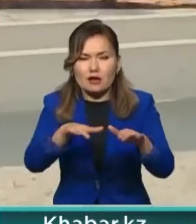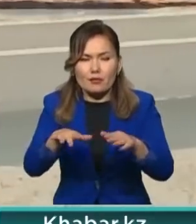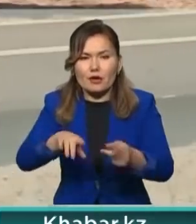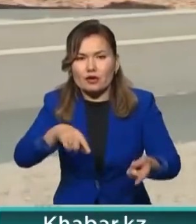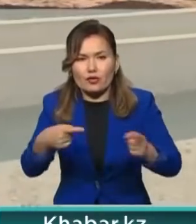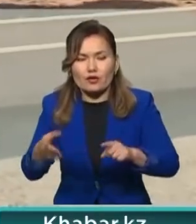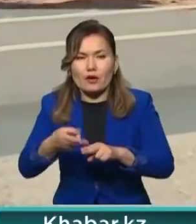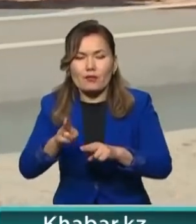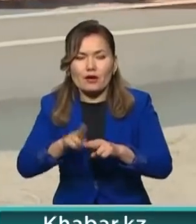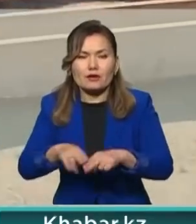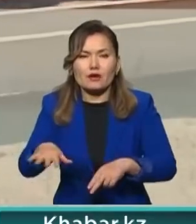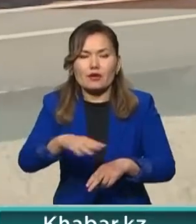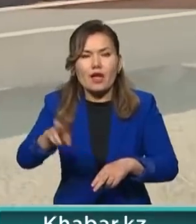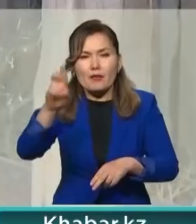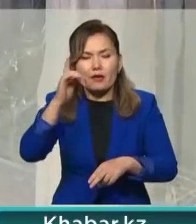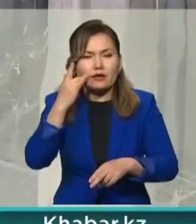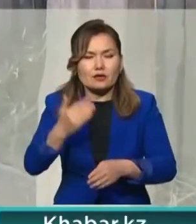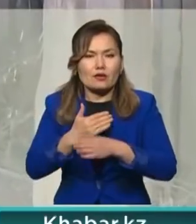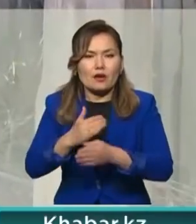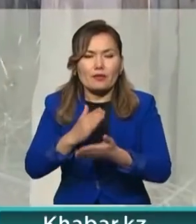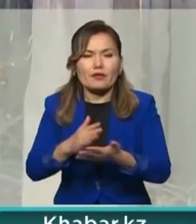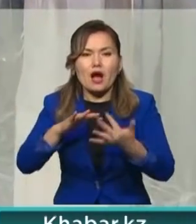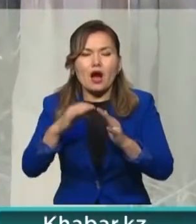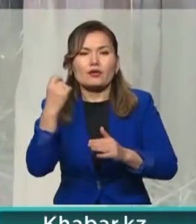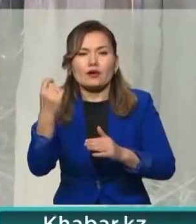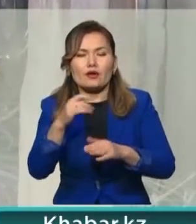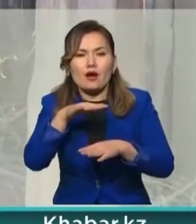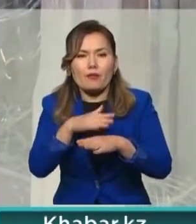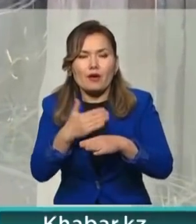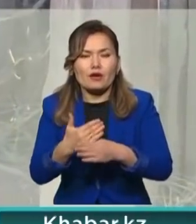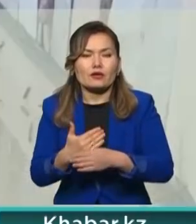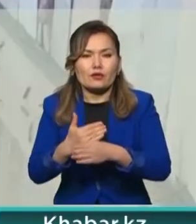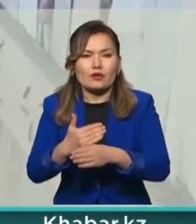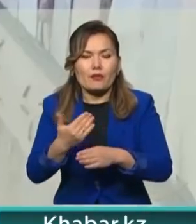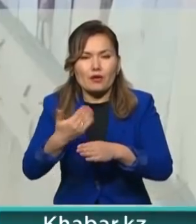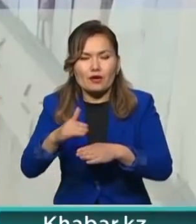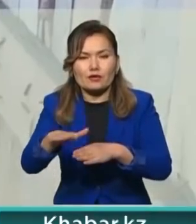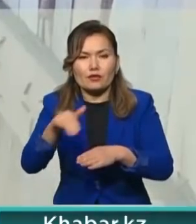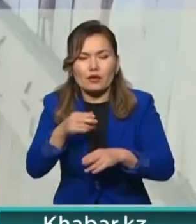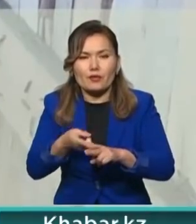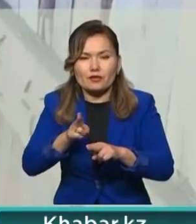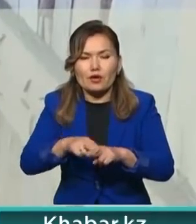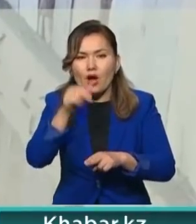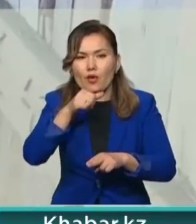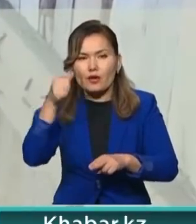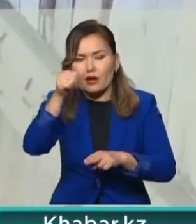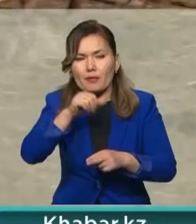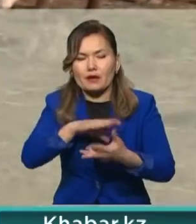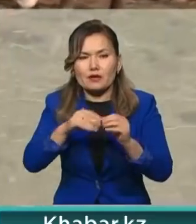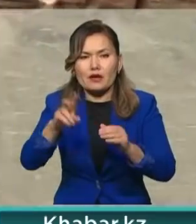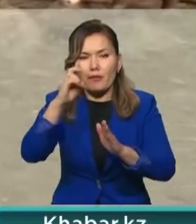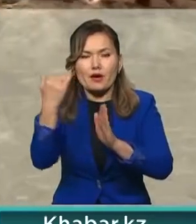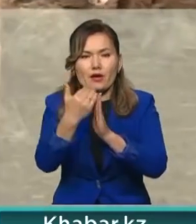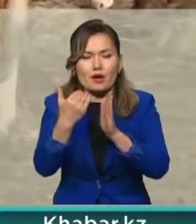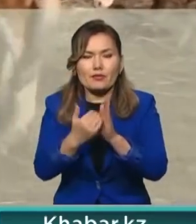Мұнайлы өңірде мал басын көбейтуге мемлекеттен көмек көп. Ауыл шаруашылығын қолдау қоры арқылы жүздеген шаруа мал басын көбейтуге кірісті. Тек өткен жылы еңбек бағдарламасы